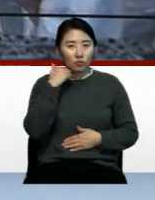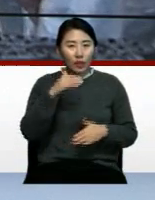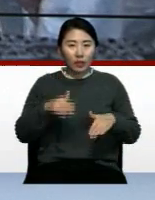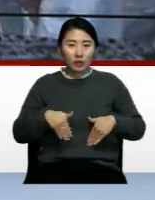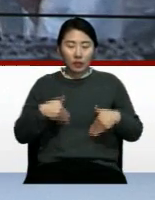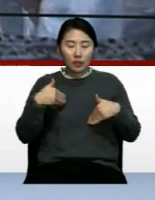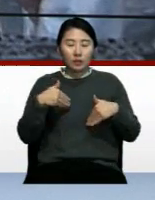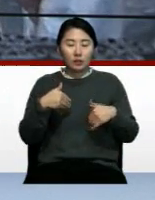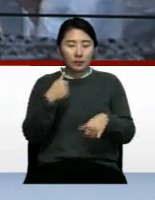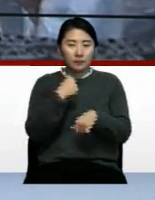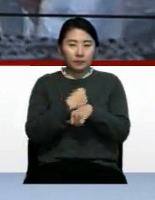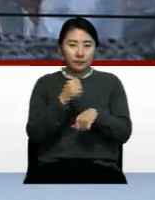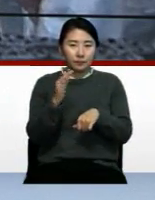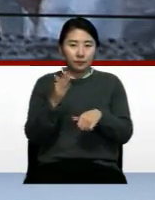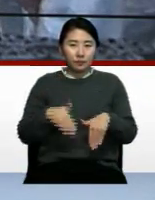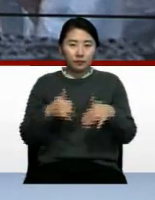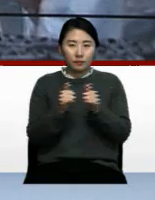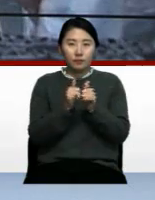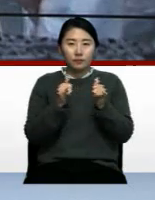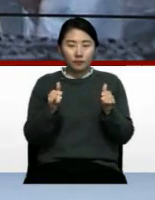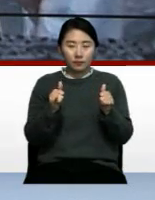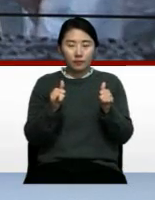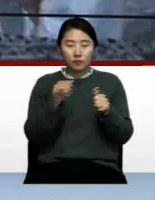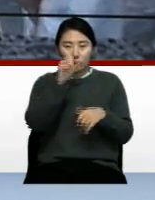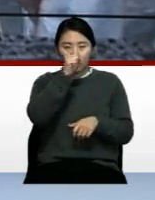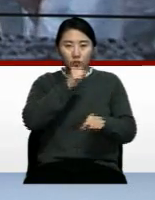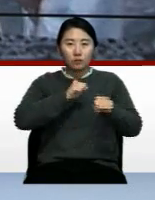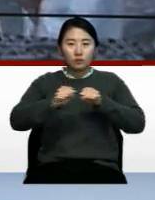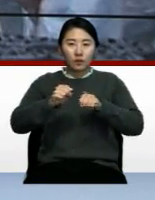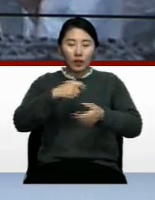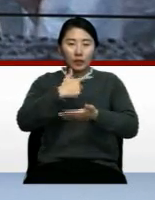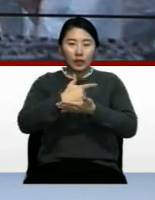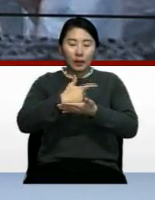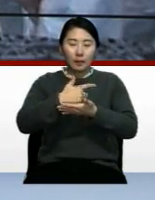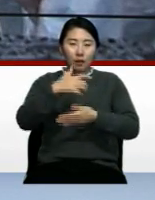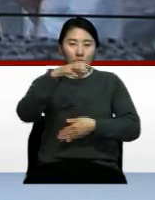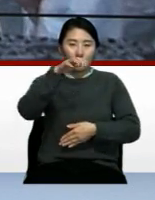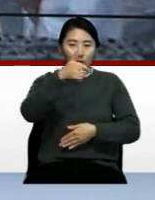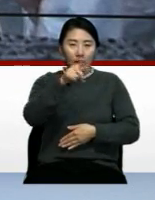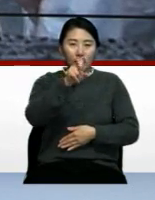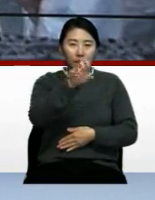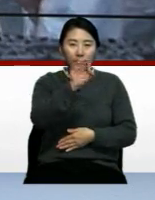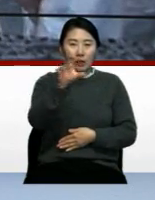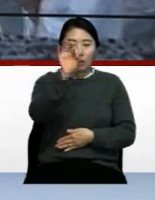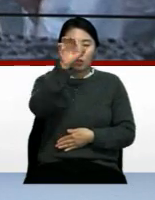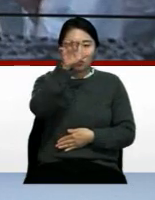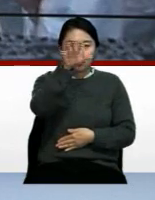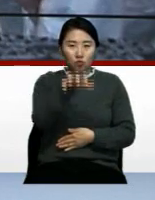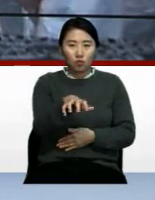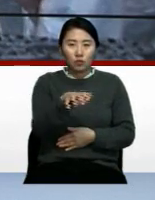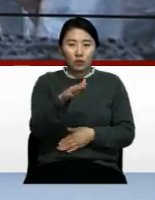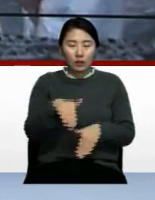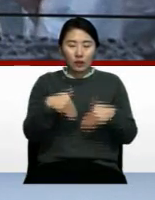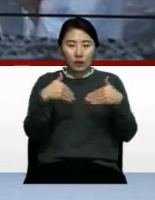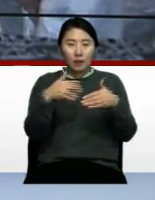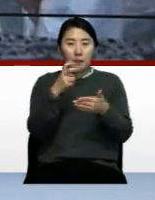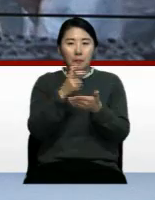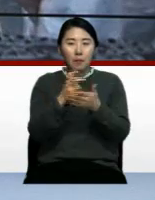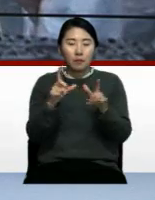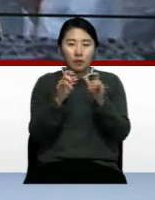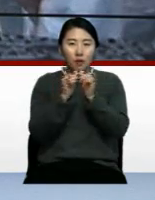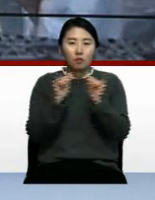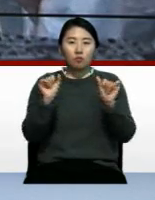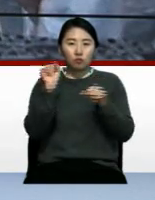누군가에게 따스함이 되자며 따뜻한 사람들의 이로운 움직임이 남양주에서 시작됐습니다. 줄여서 남양주시 따사로운